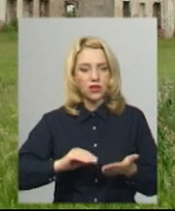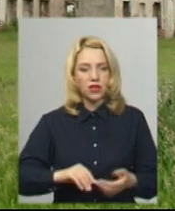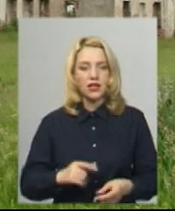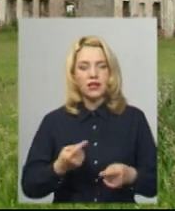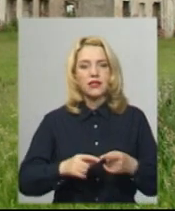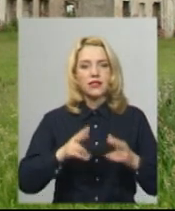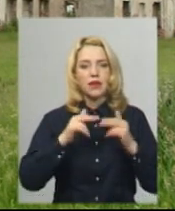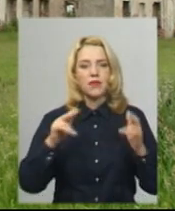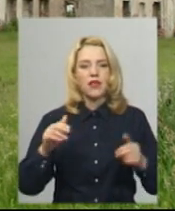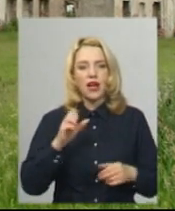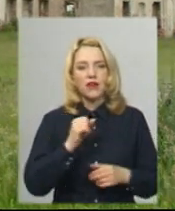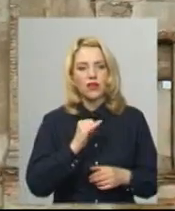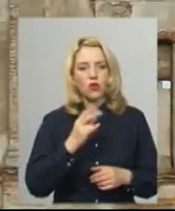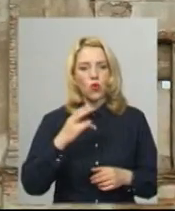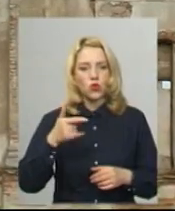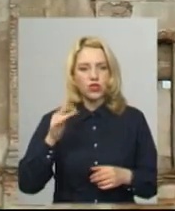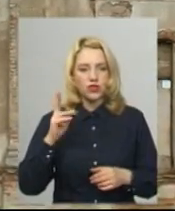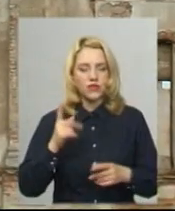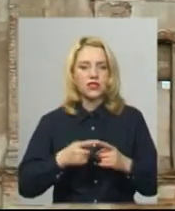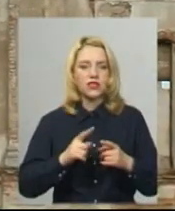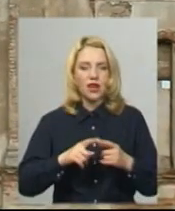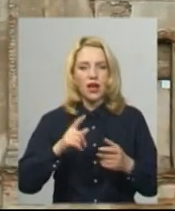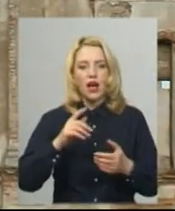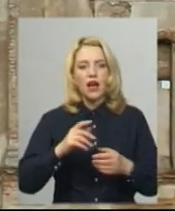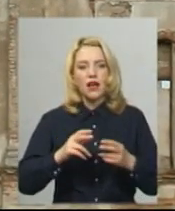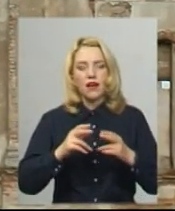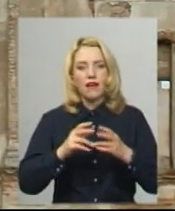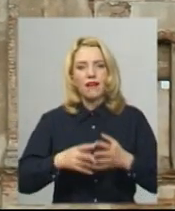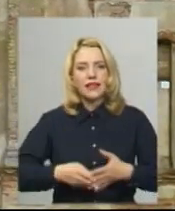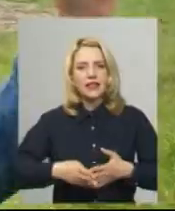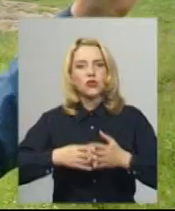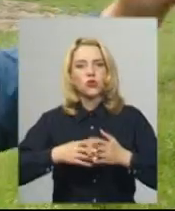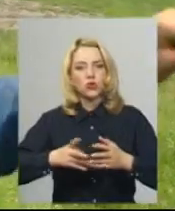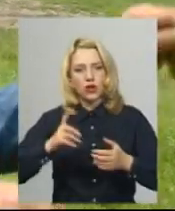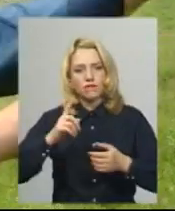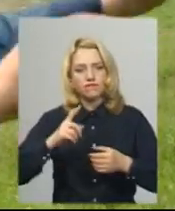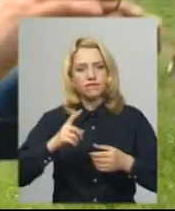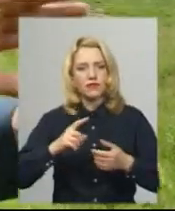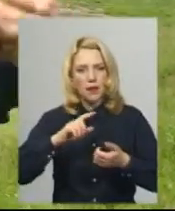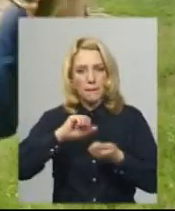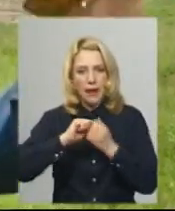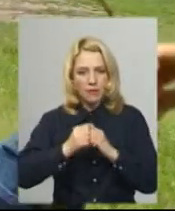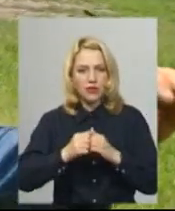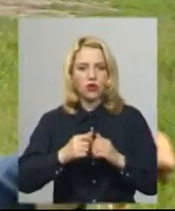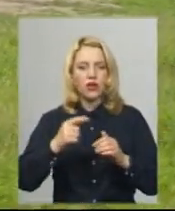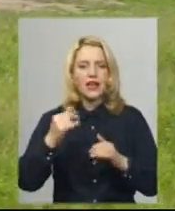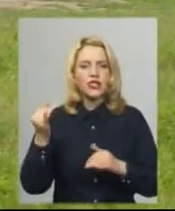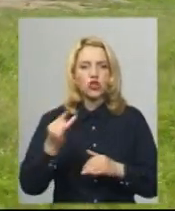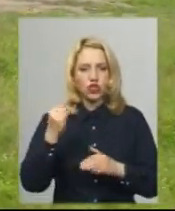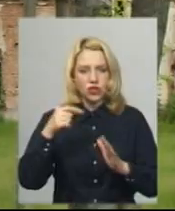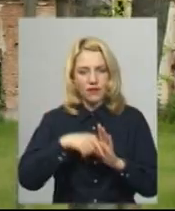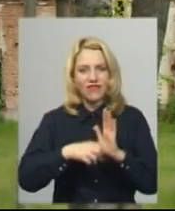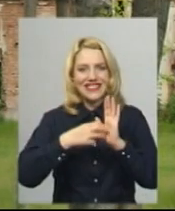Це палац Сангушків. Архітектурна пам'ятка національного значення, каже архітектор Ізяславського району Сергій Франков. Палац в Ізяславі збудований у XVIII